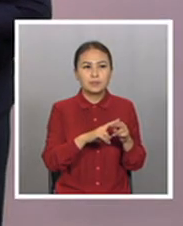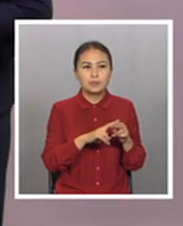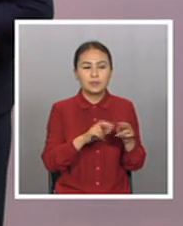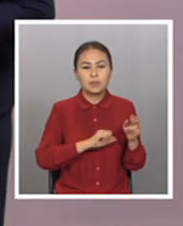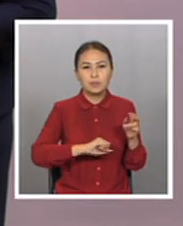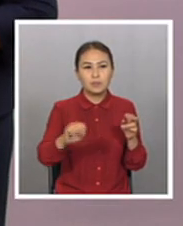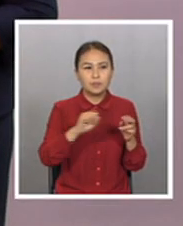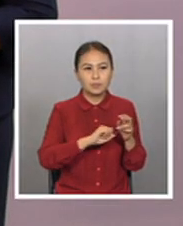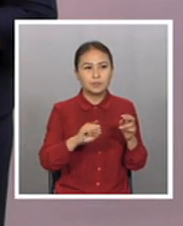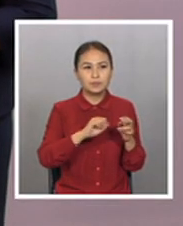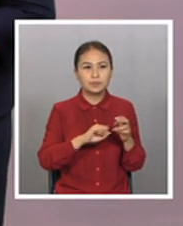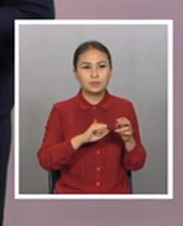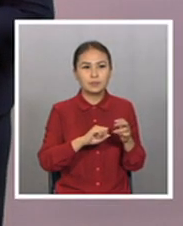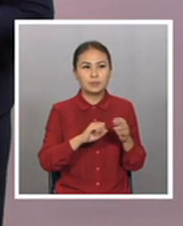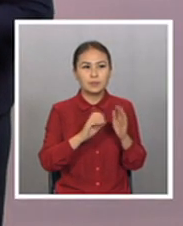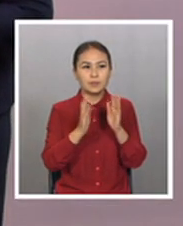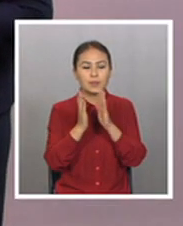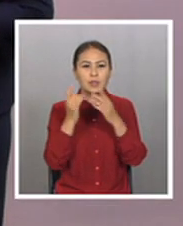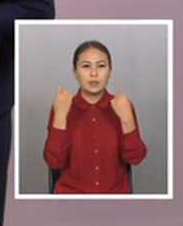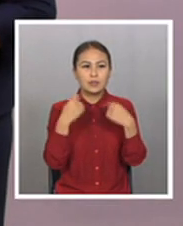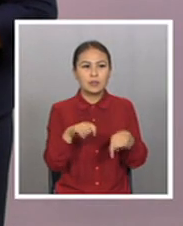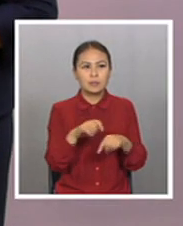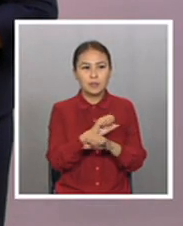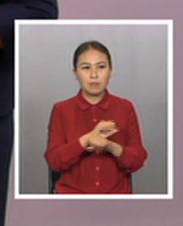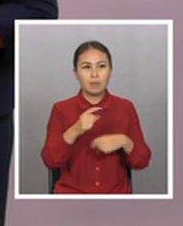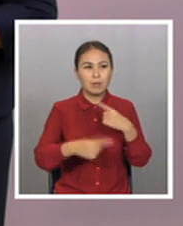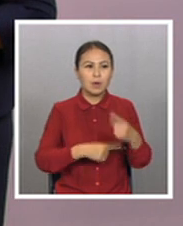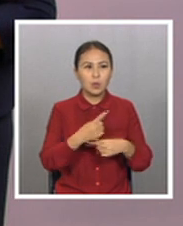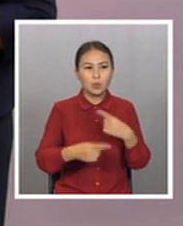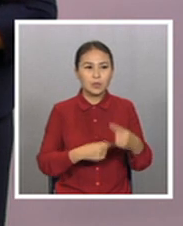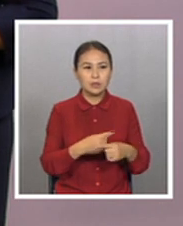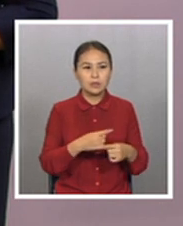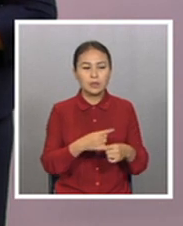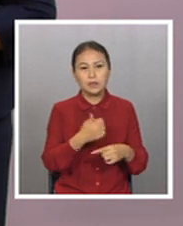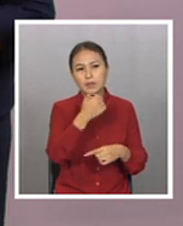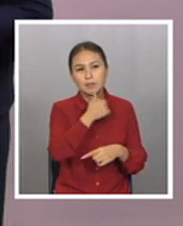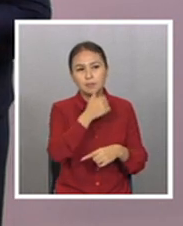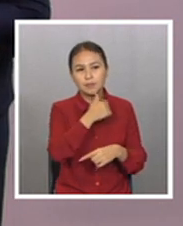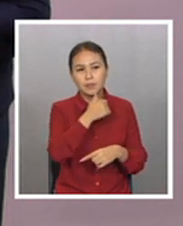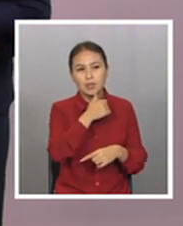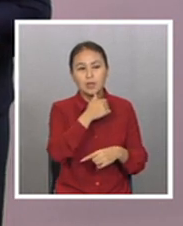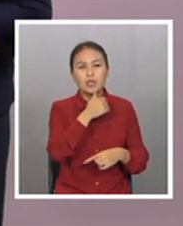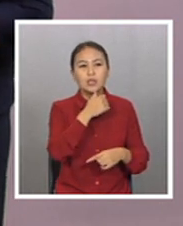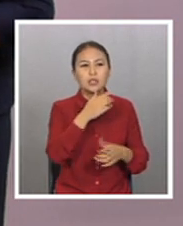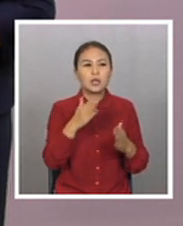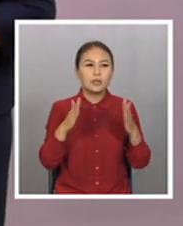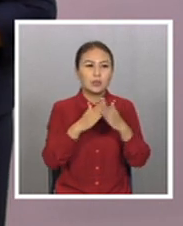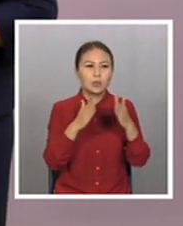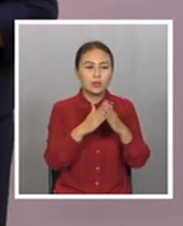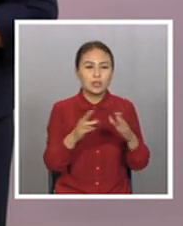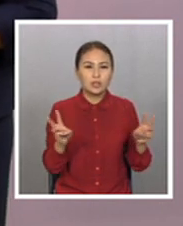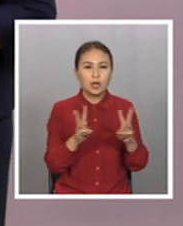Бесікті жатқа сатпайды. Бабалар рухы сынады деп. Шаңырақты